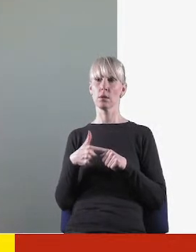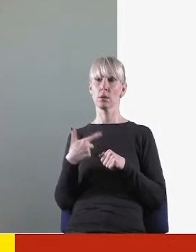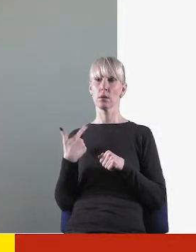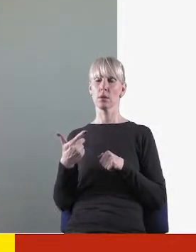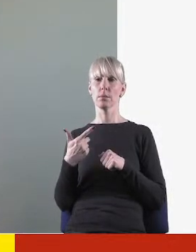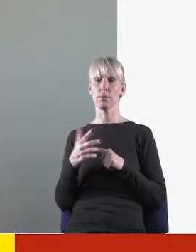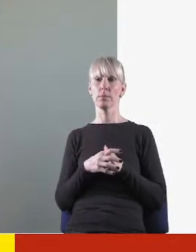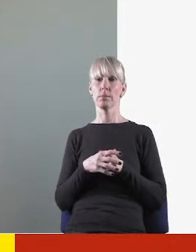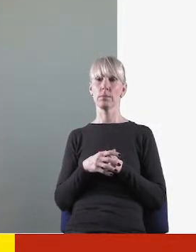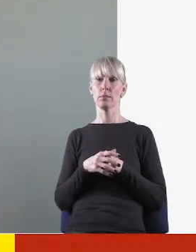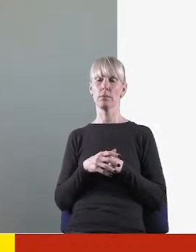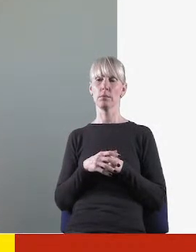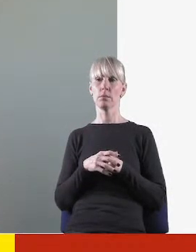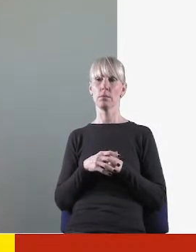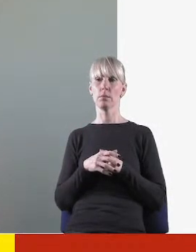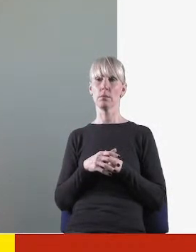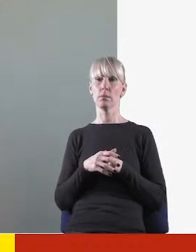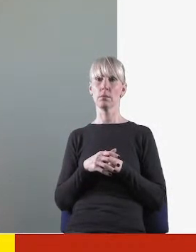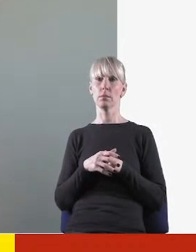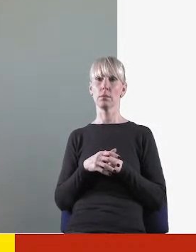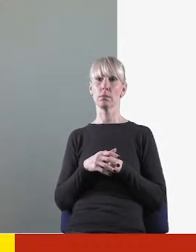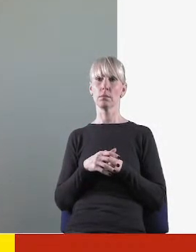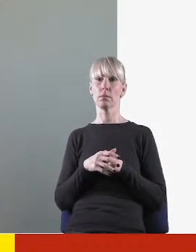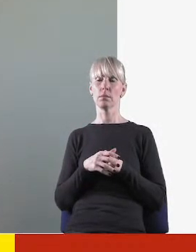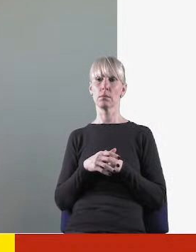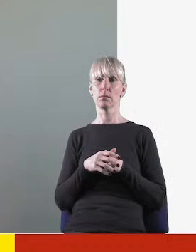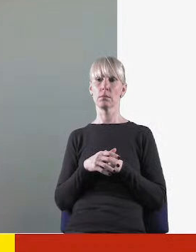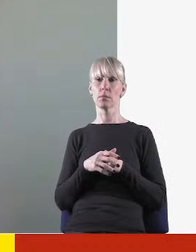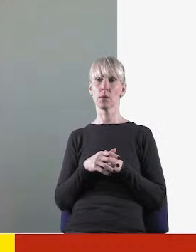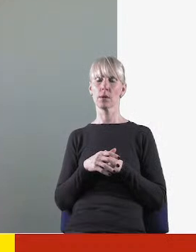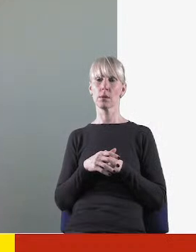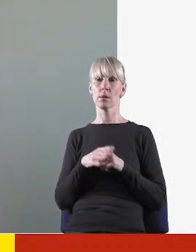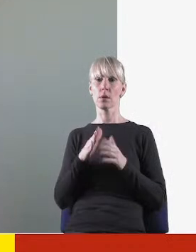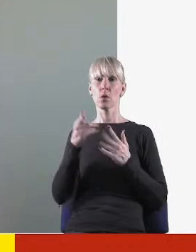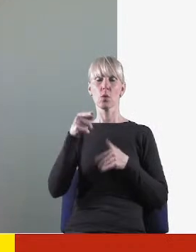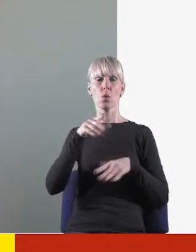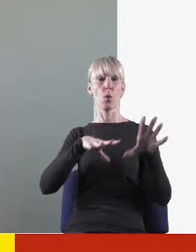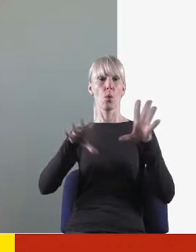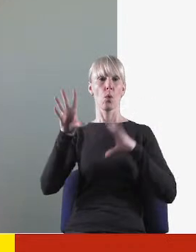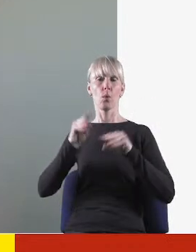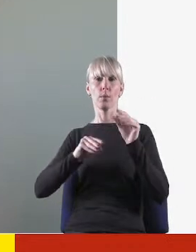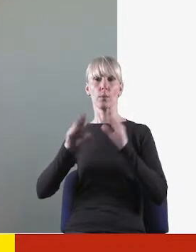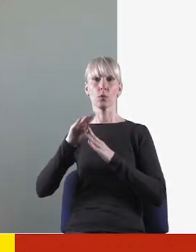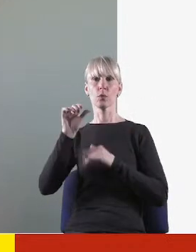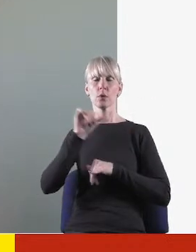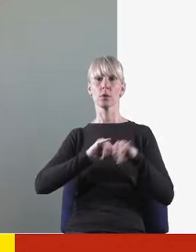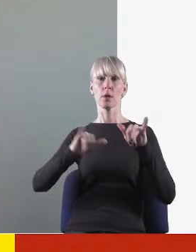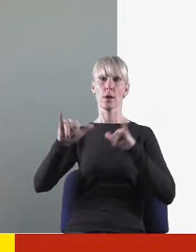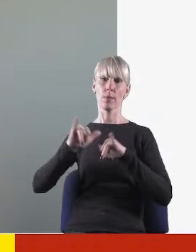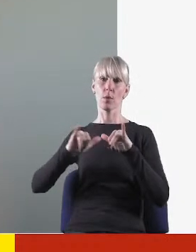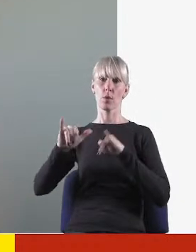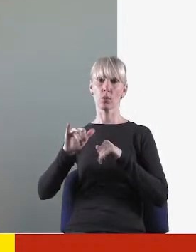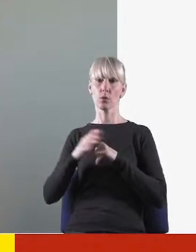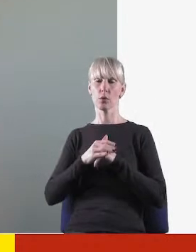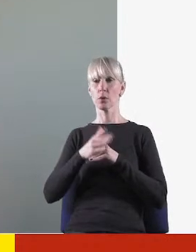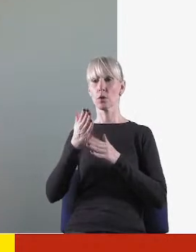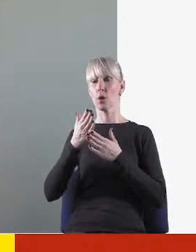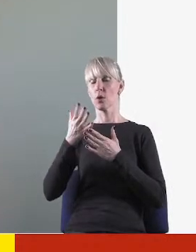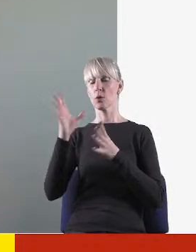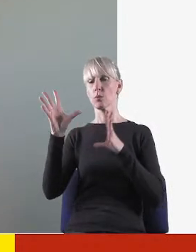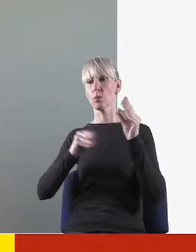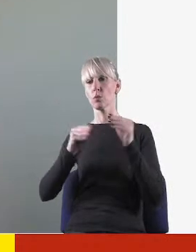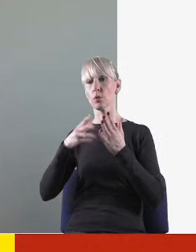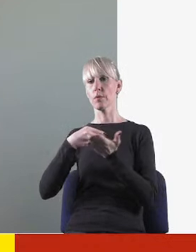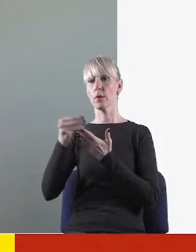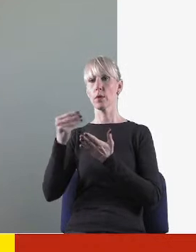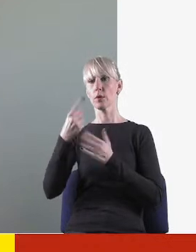2022. W związku właśnie z tym, że budżet samorządu jest budżetem wydatków jednorocznych,